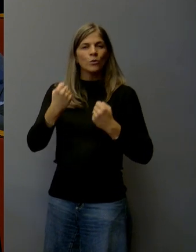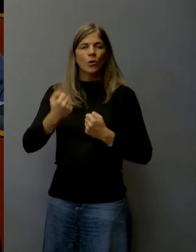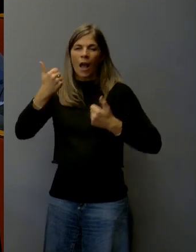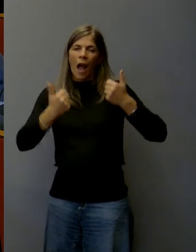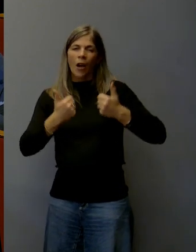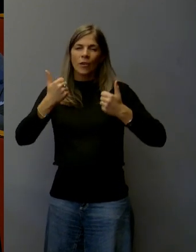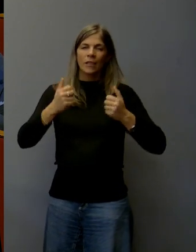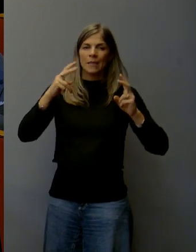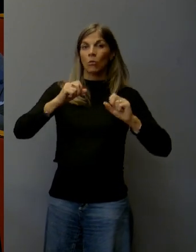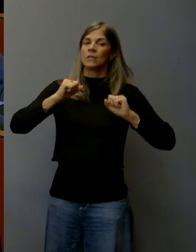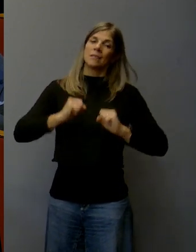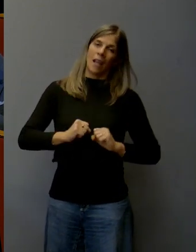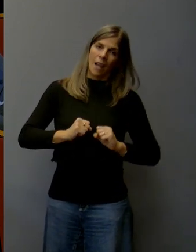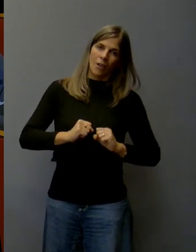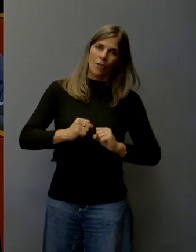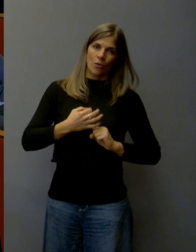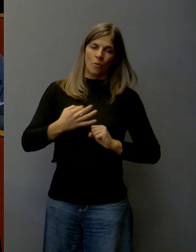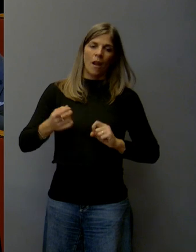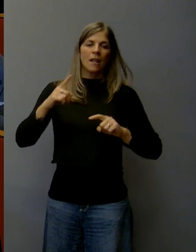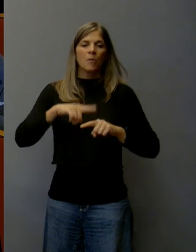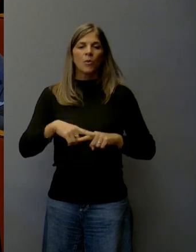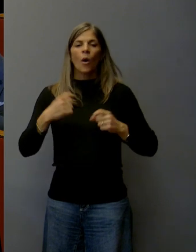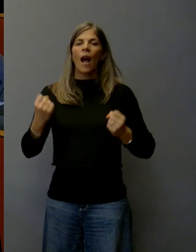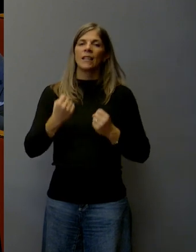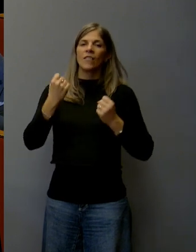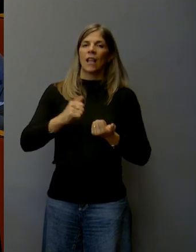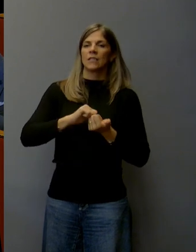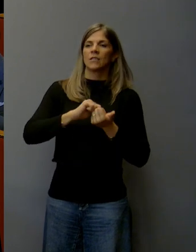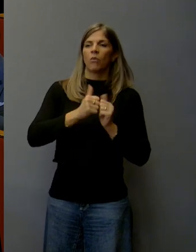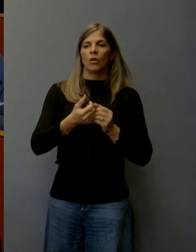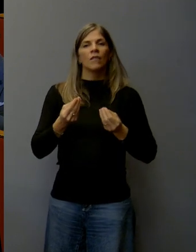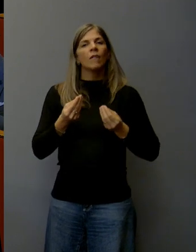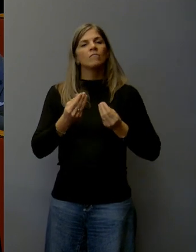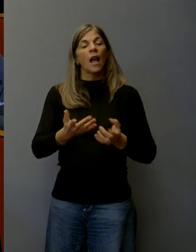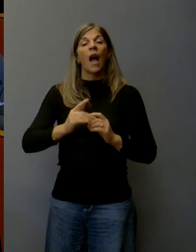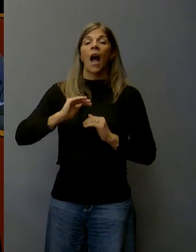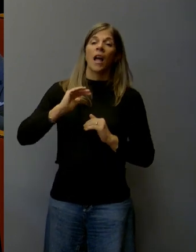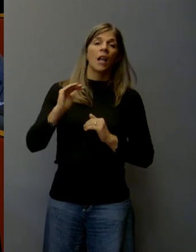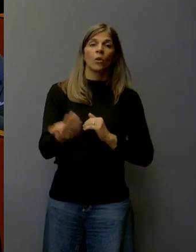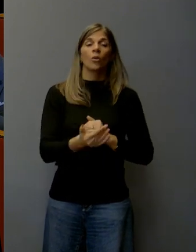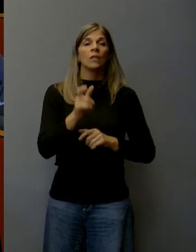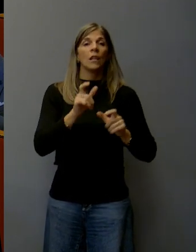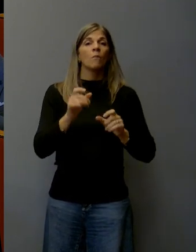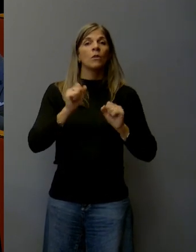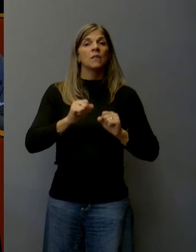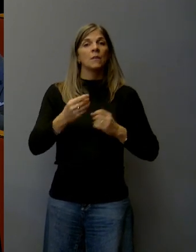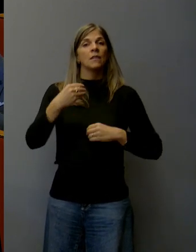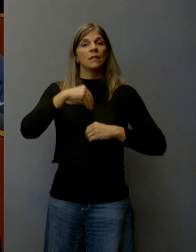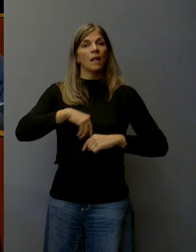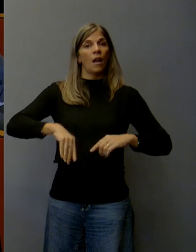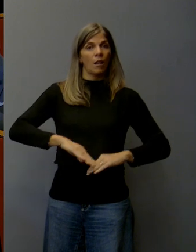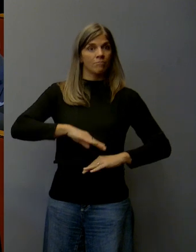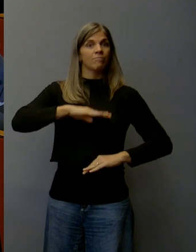può essere promotrice di un'attività sportiva che conceda al singolo di realizzarsi ed essere